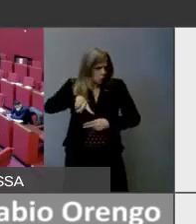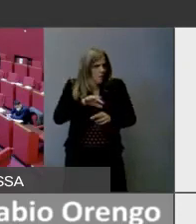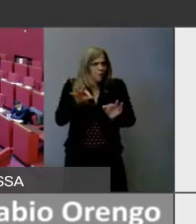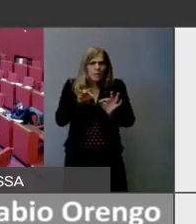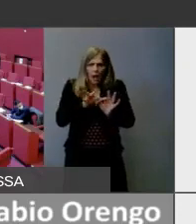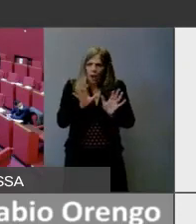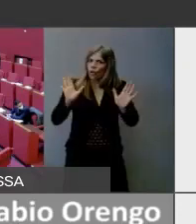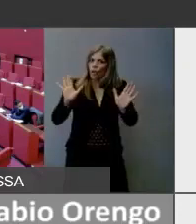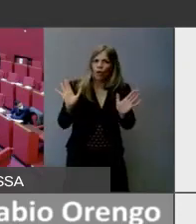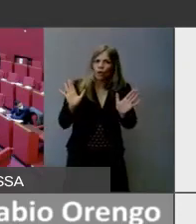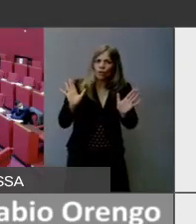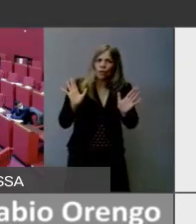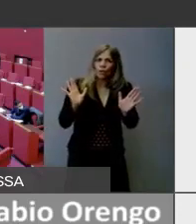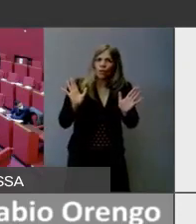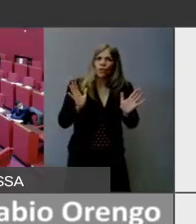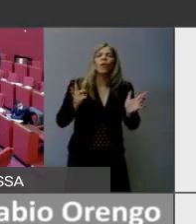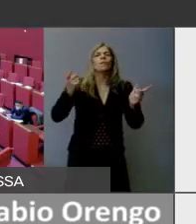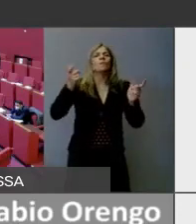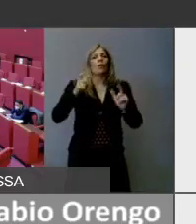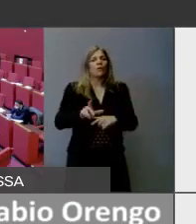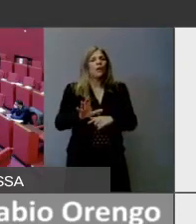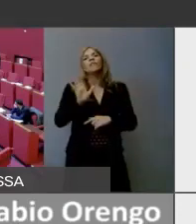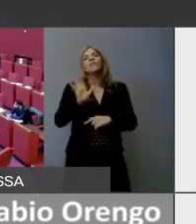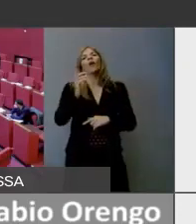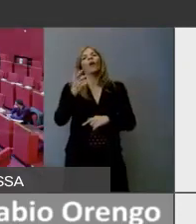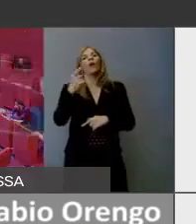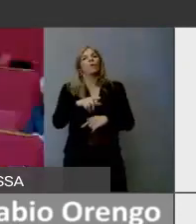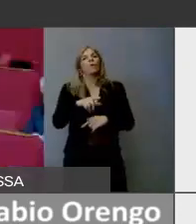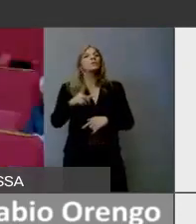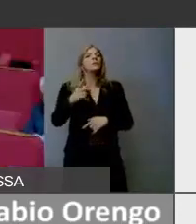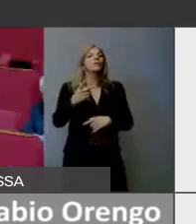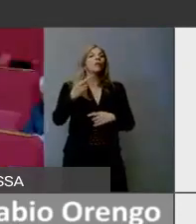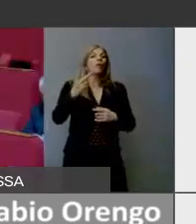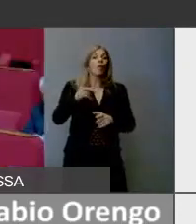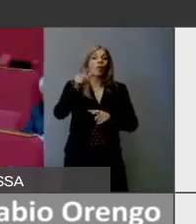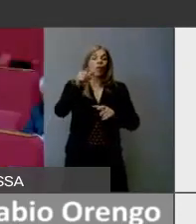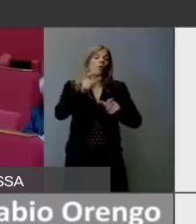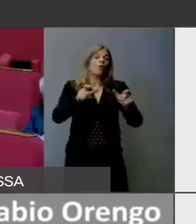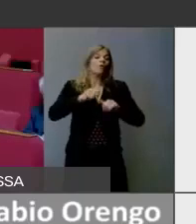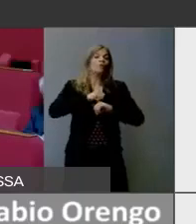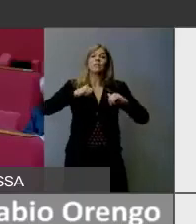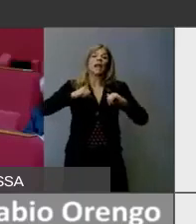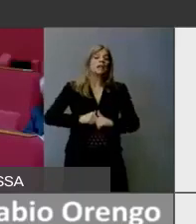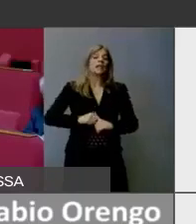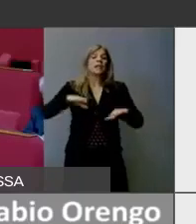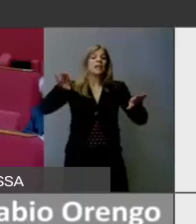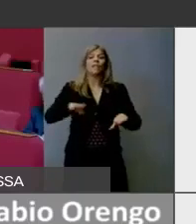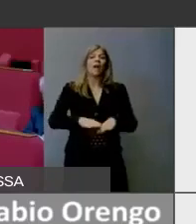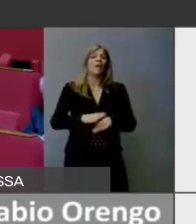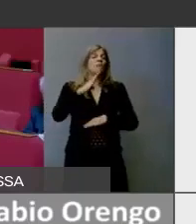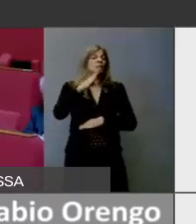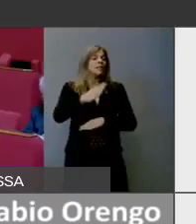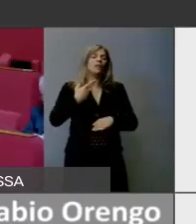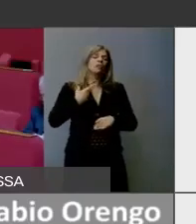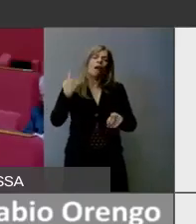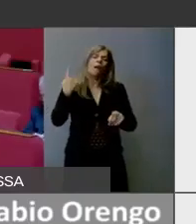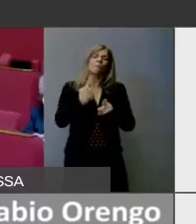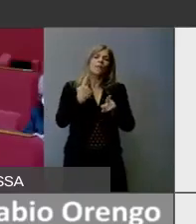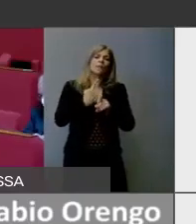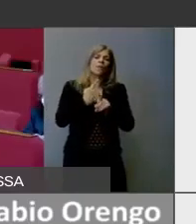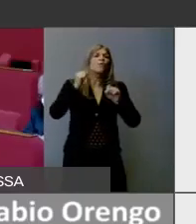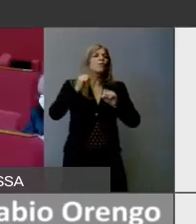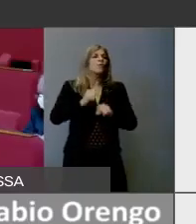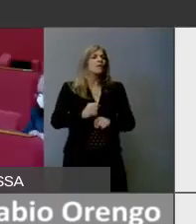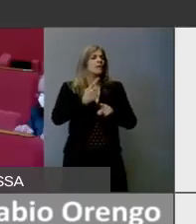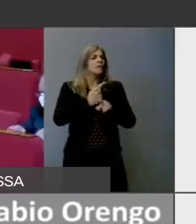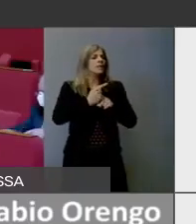assolvere ad una esigenza che è quella dei cittadini della Val Bisagno di potersi spostare e di poterlo fare con